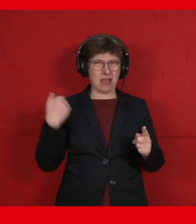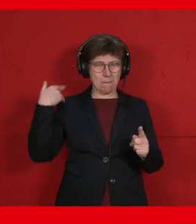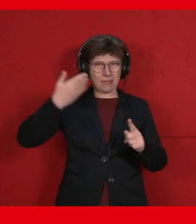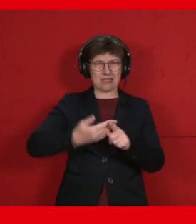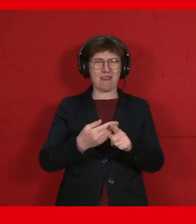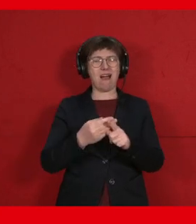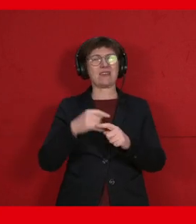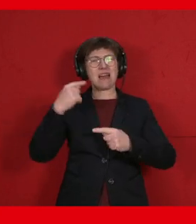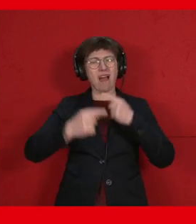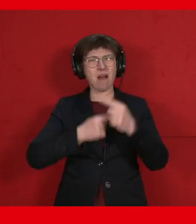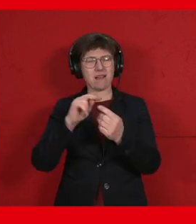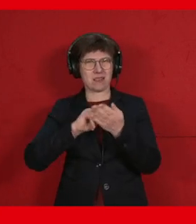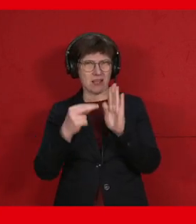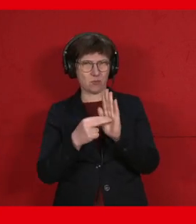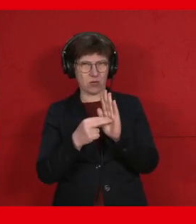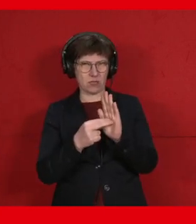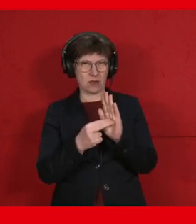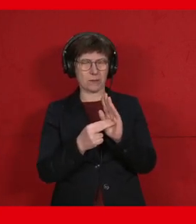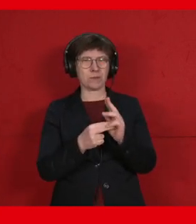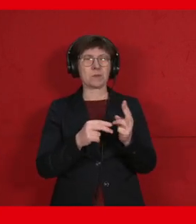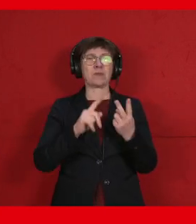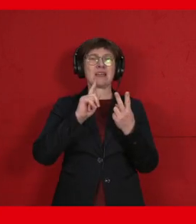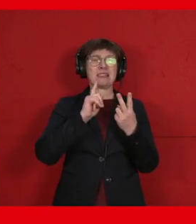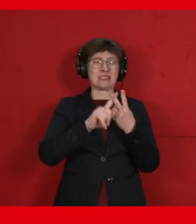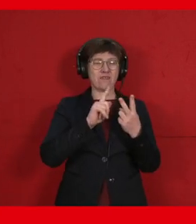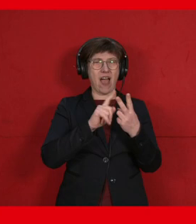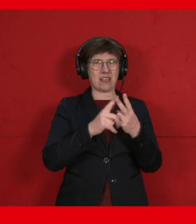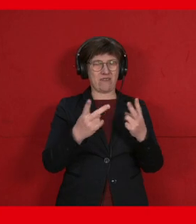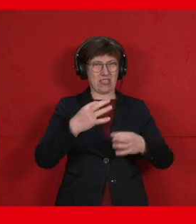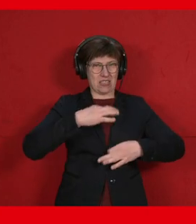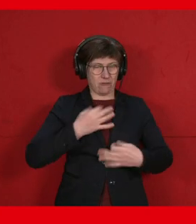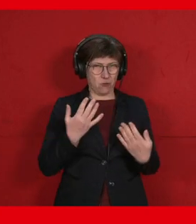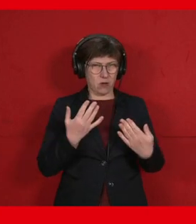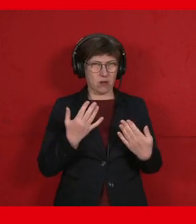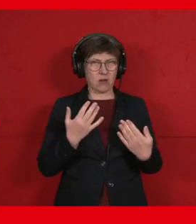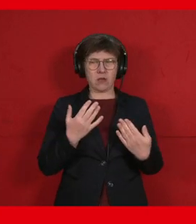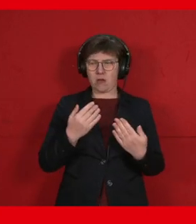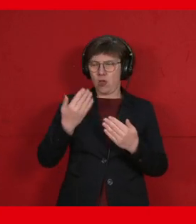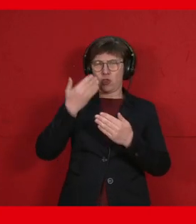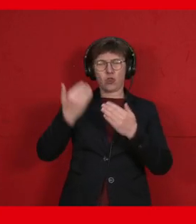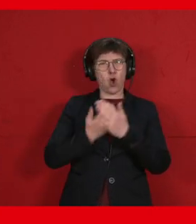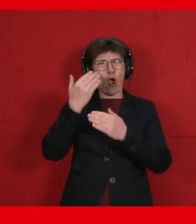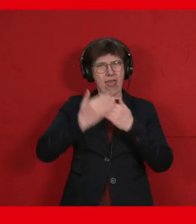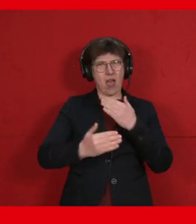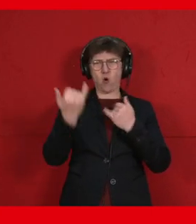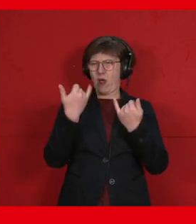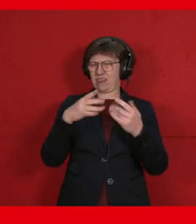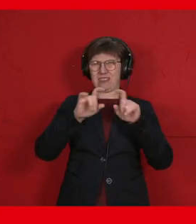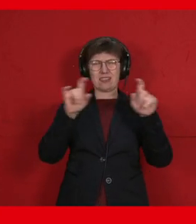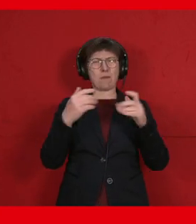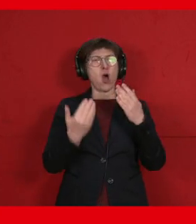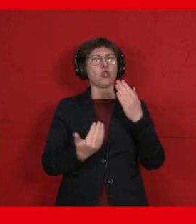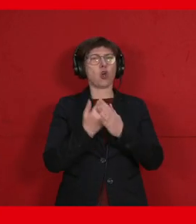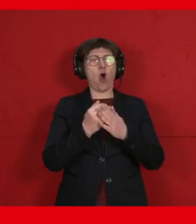bisherigen Nachhaltigkeitspolitik. Das Zweite, was dabei wichtig ist, wir werden ein neues, und wir haben das heute auch schon thematisiert, ein